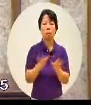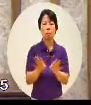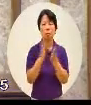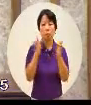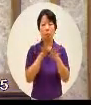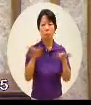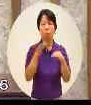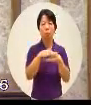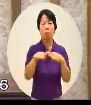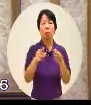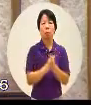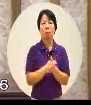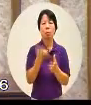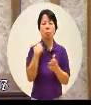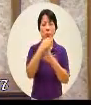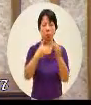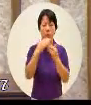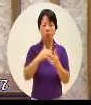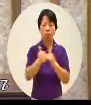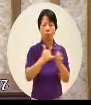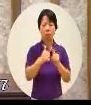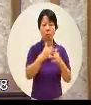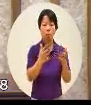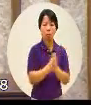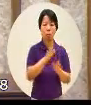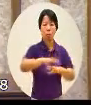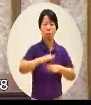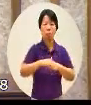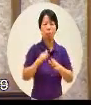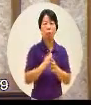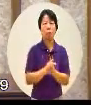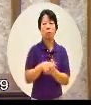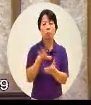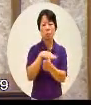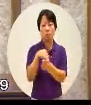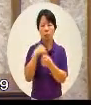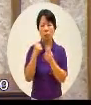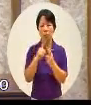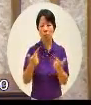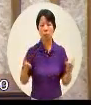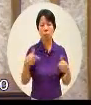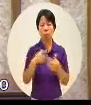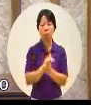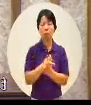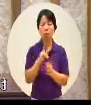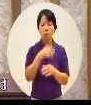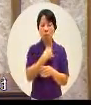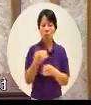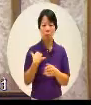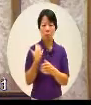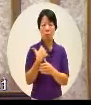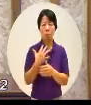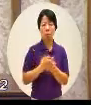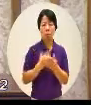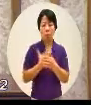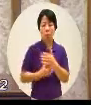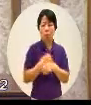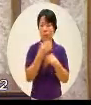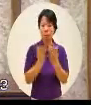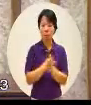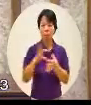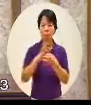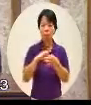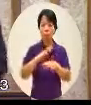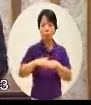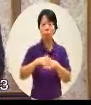果是这样下去以后，学校的社团的部分会越来越多样去发展，然后每一种潜能的孩子老师都会关心。 所以你认为社团